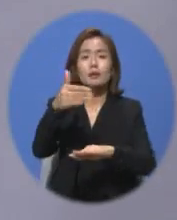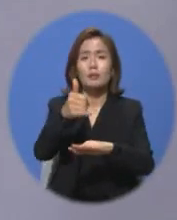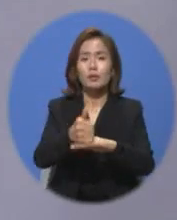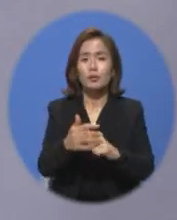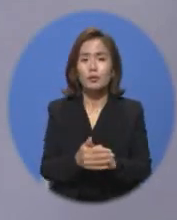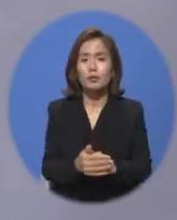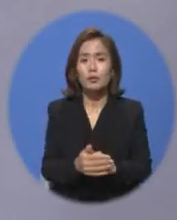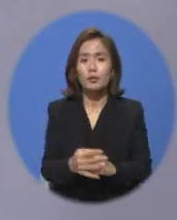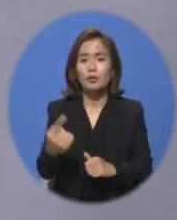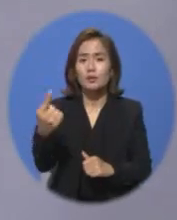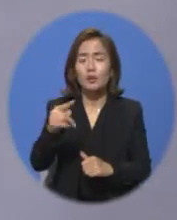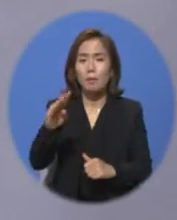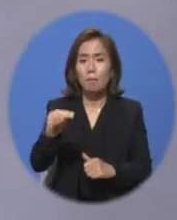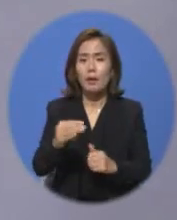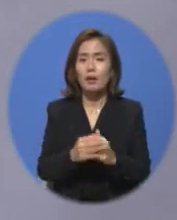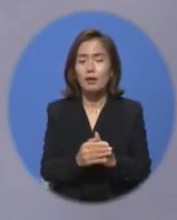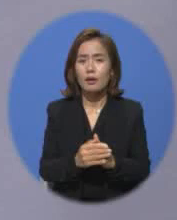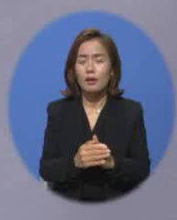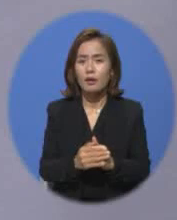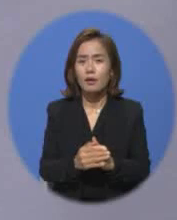,1천만마리의반려견가족을위해